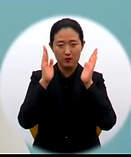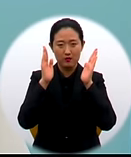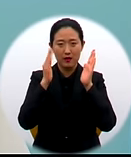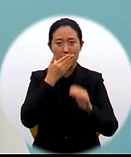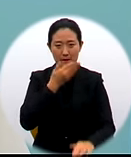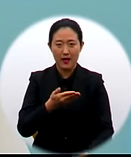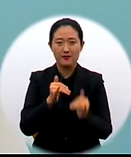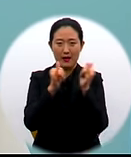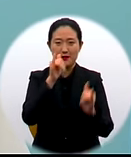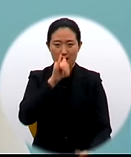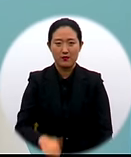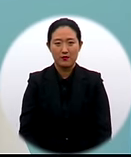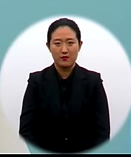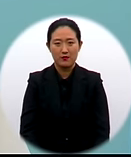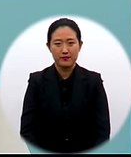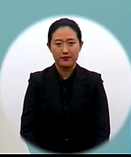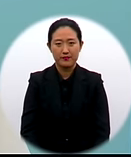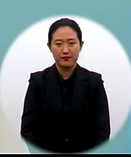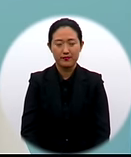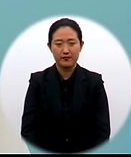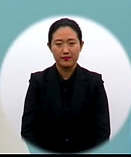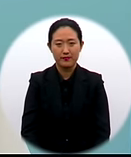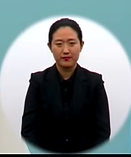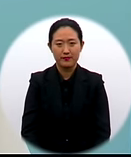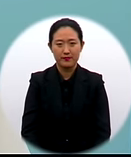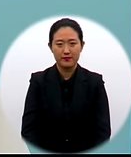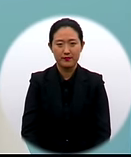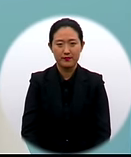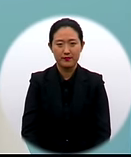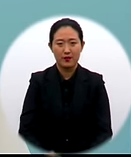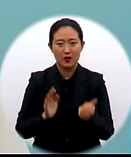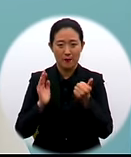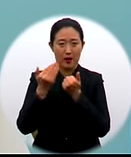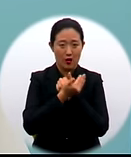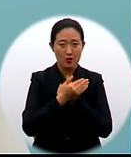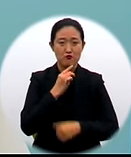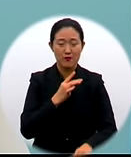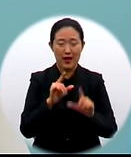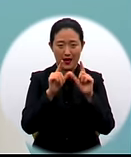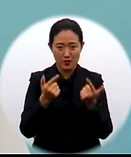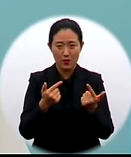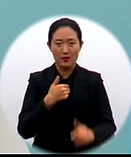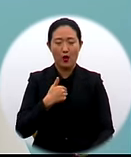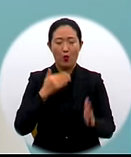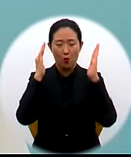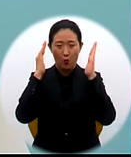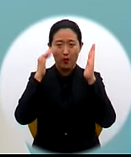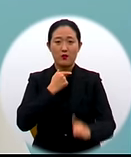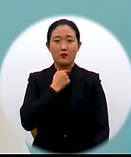방어적인 것뿐만이 아니라 내가 공부를 하려면 난 이번 시험에서 몇 점을 받을 거야, 내 이번 시험 목표는 뭐야, 이게